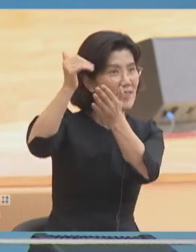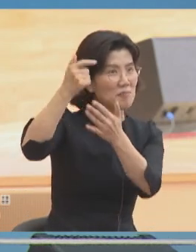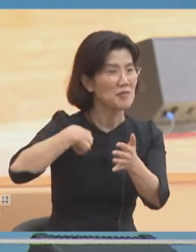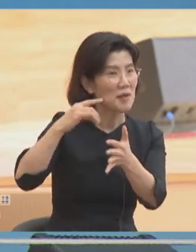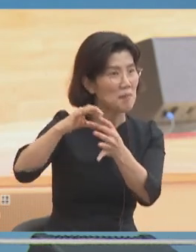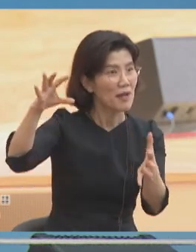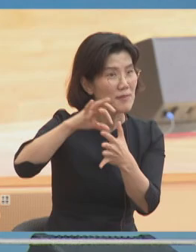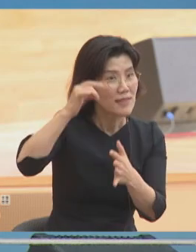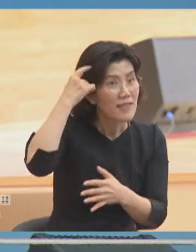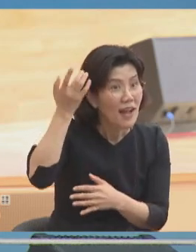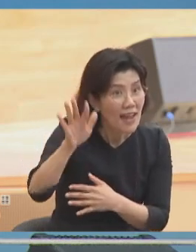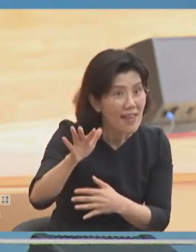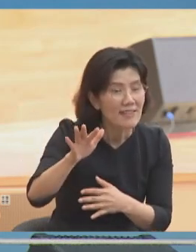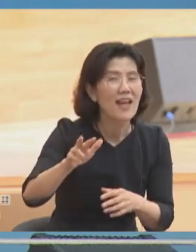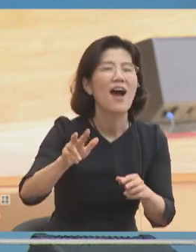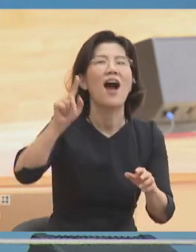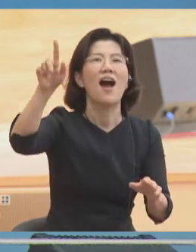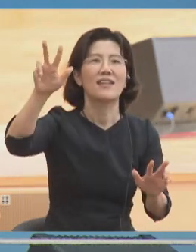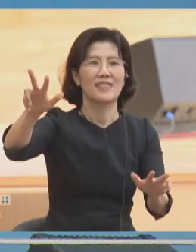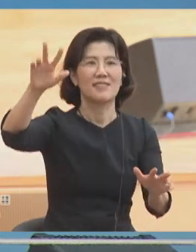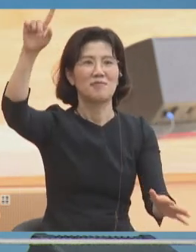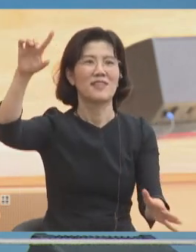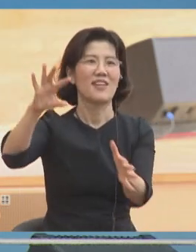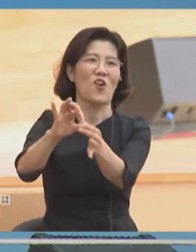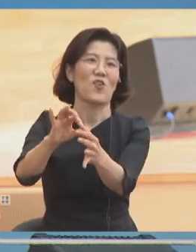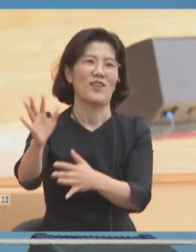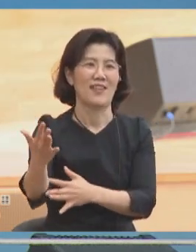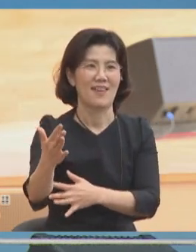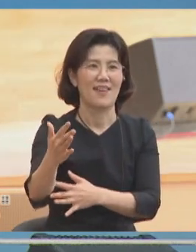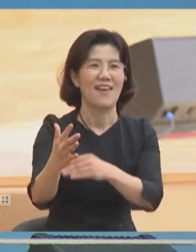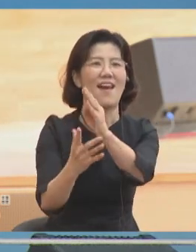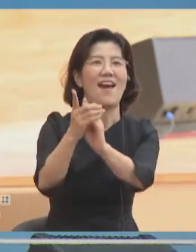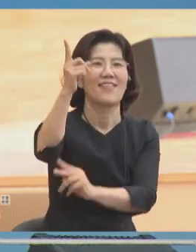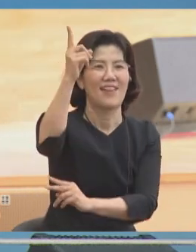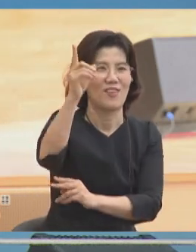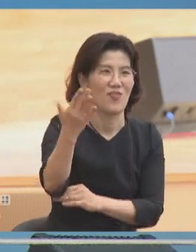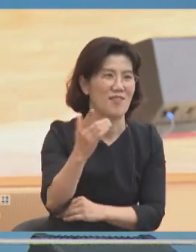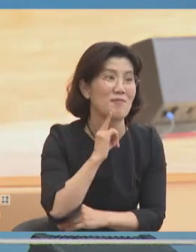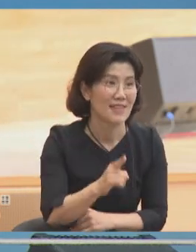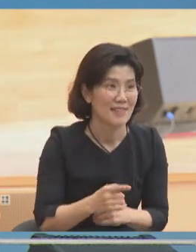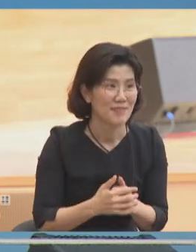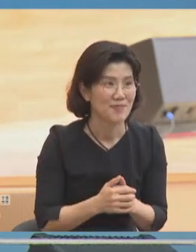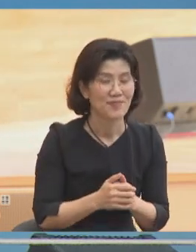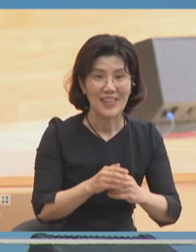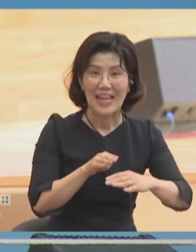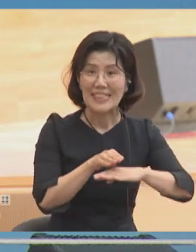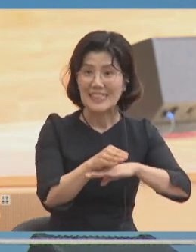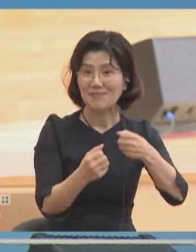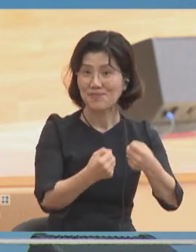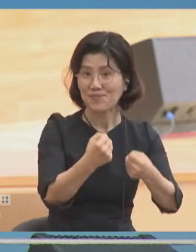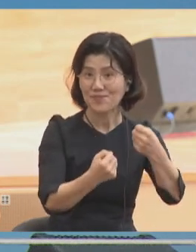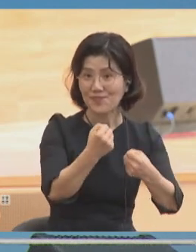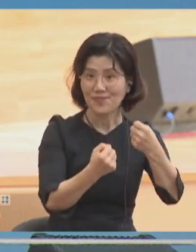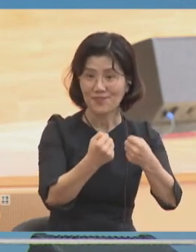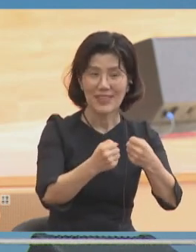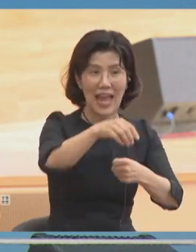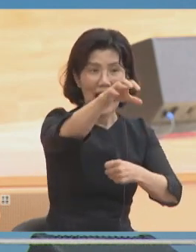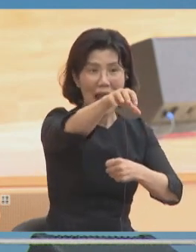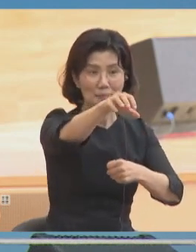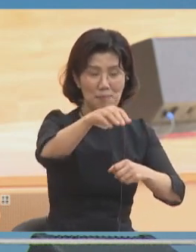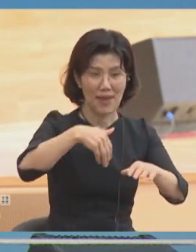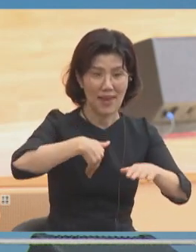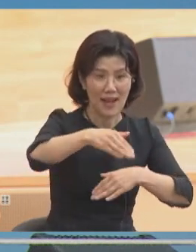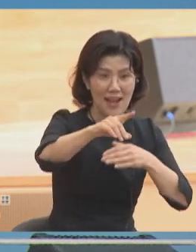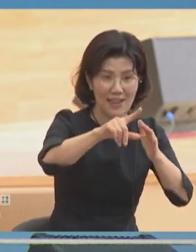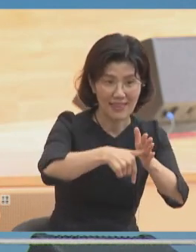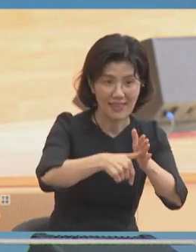하나님이 연결된 것입니다 하나가 된 것입니다 여러분 자동차가 앞으로 가려면 먼저 브레이크를 밟아야